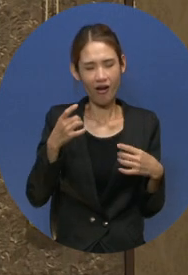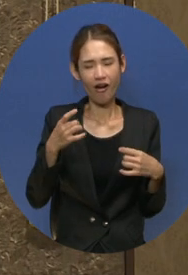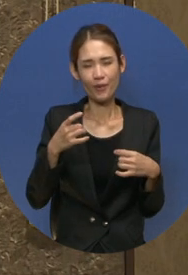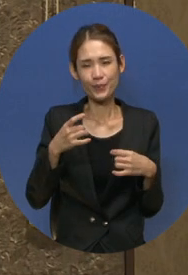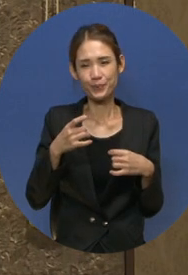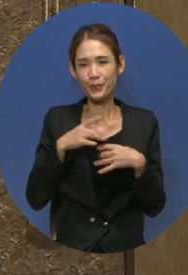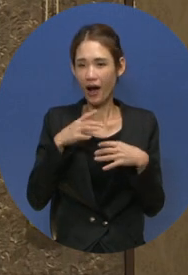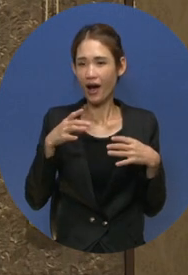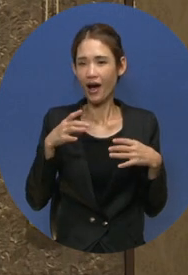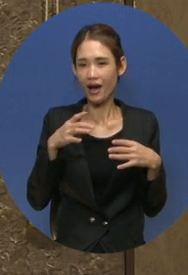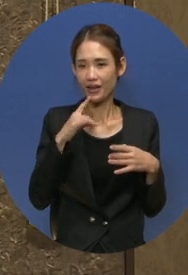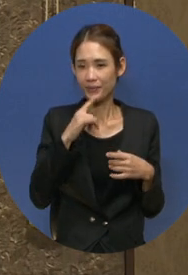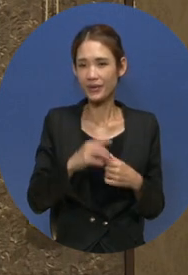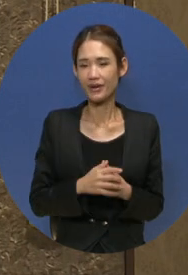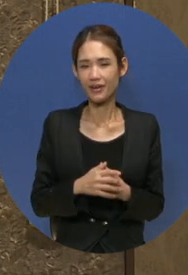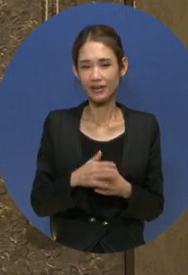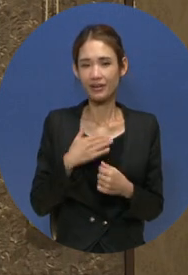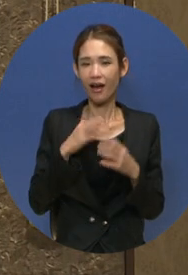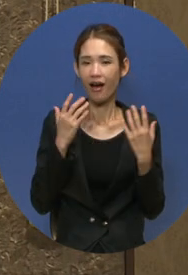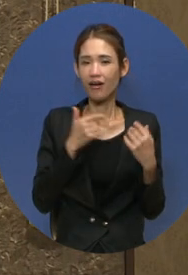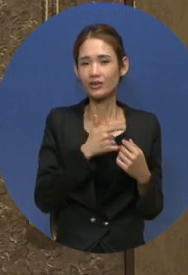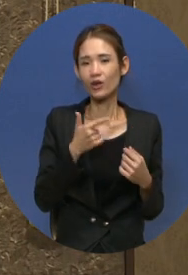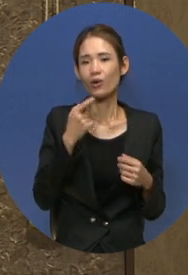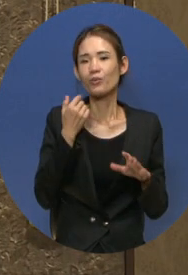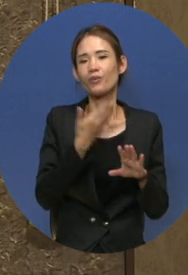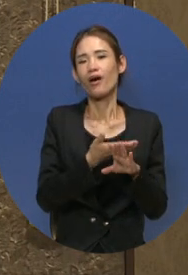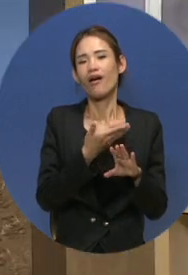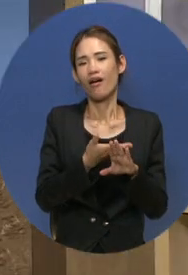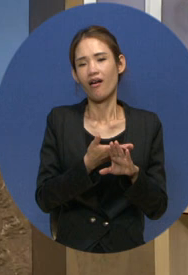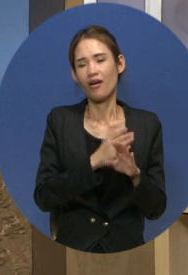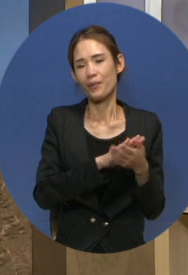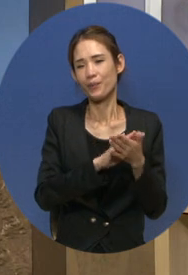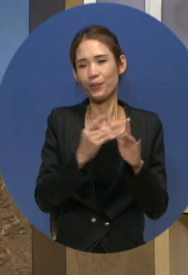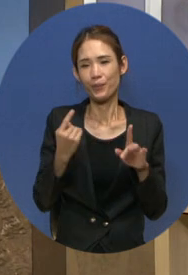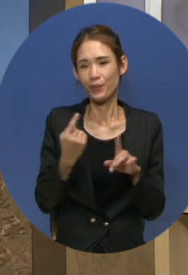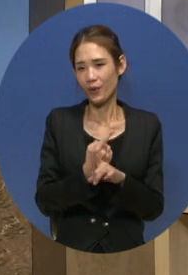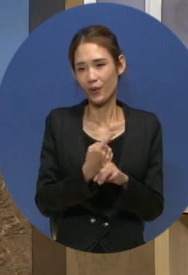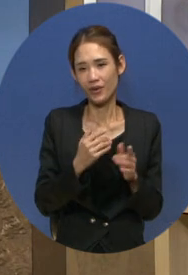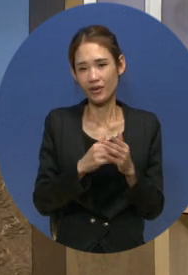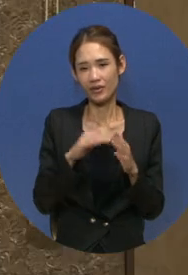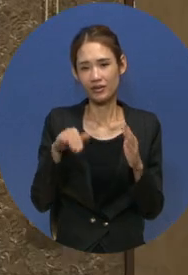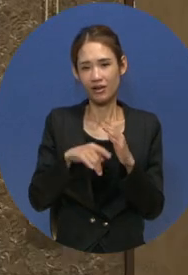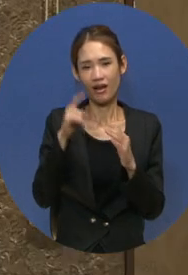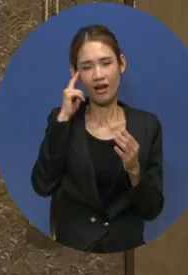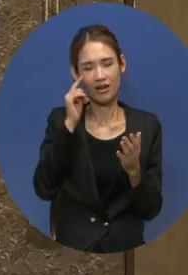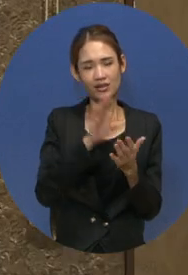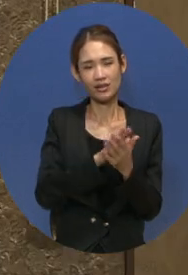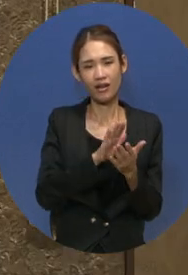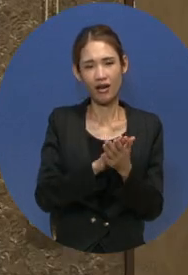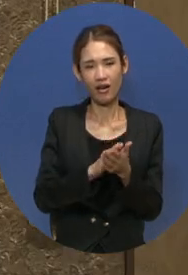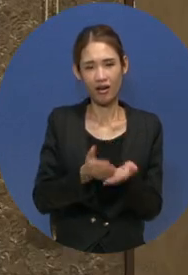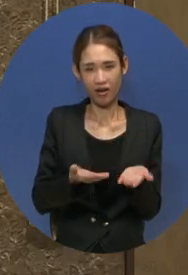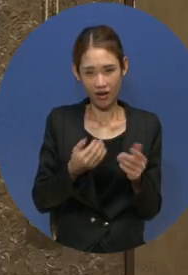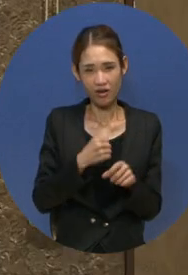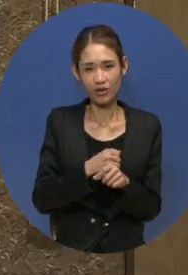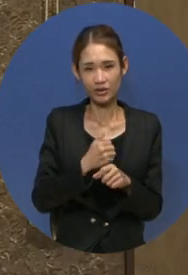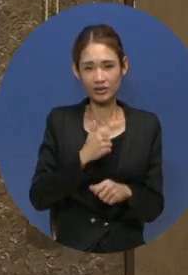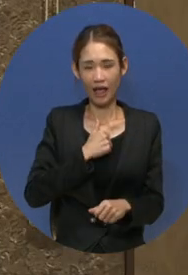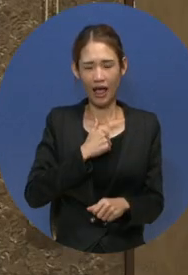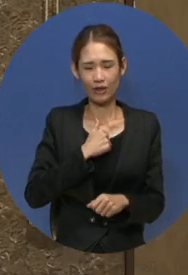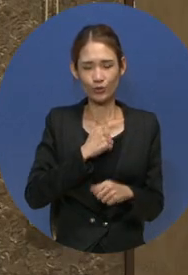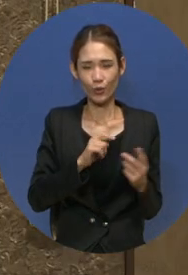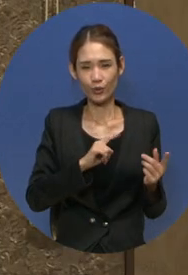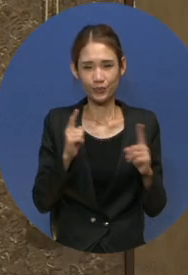너무 놀랬고, 그리고 아. 내 아이가 너무 많이 달라졌다. 네. 예, 가정에서도 스스로 알아서 하는 게 너무 많아지고, 예. 그러니까 자존감이 이렇게